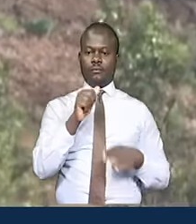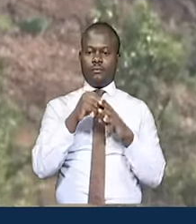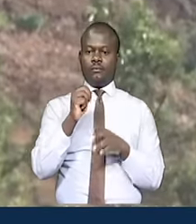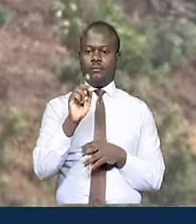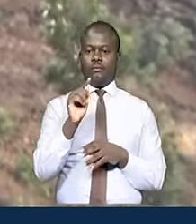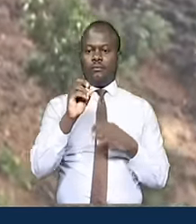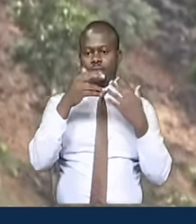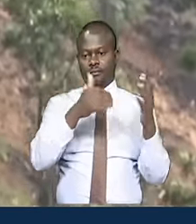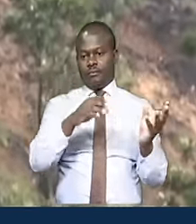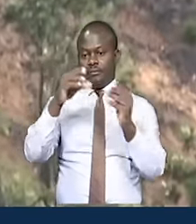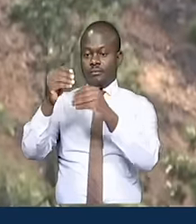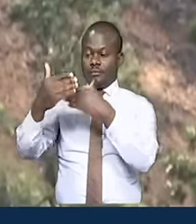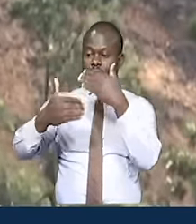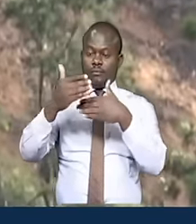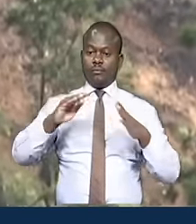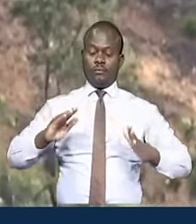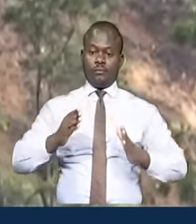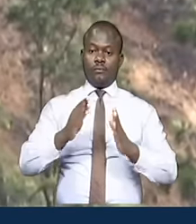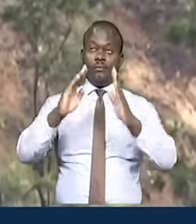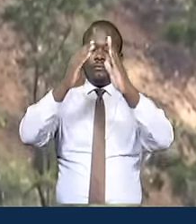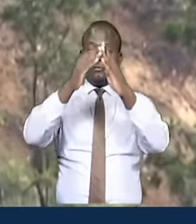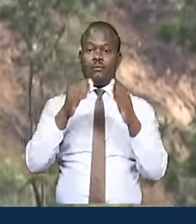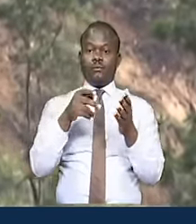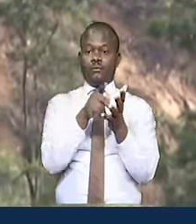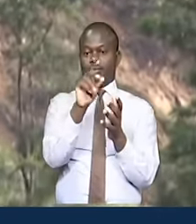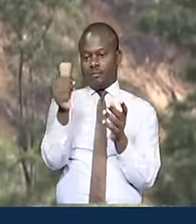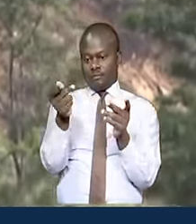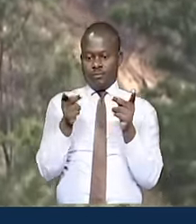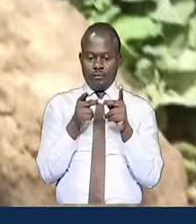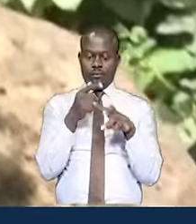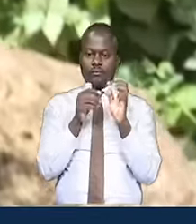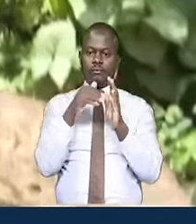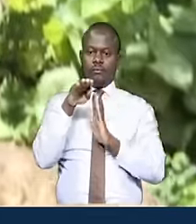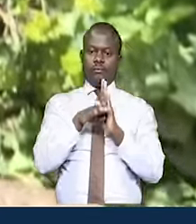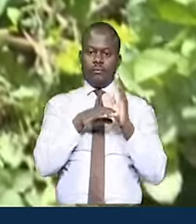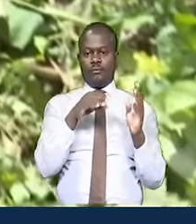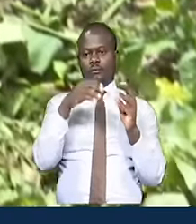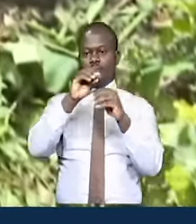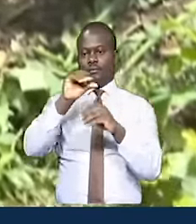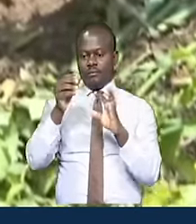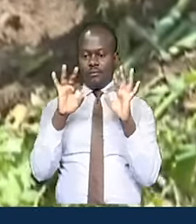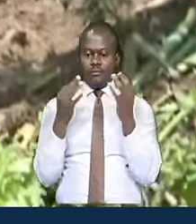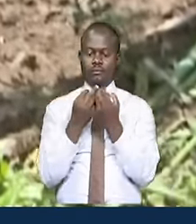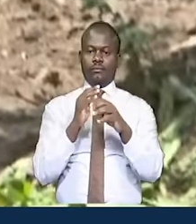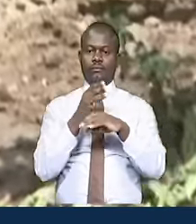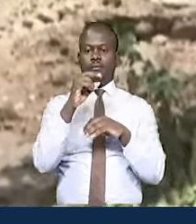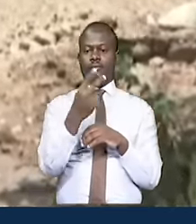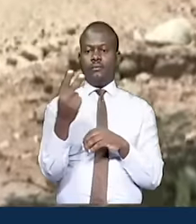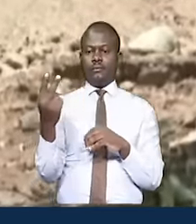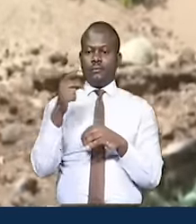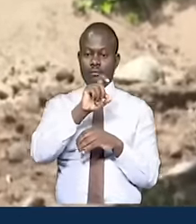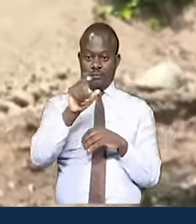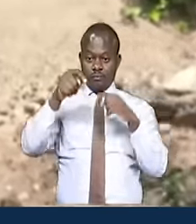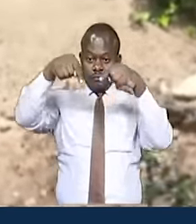imaze kwimurwa mu nkengero z'uyu musozi ikodesherezwa handi ndetse hari na gahunda yo kwimura indi miryango 22 muri iki